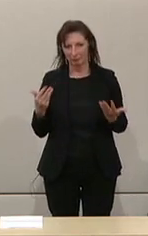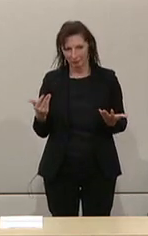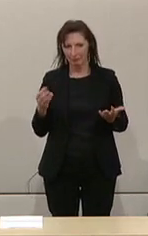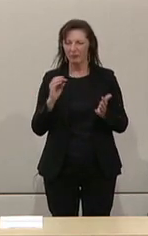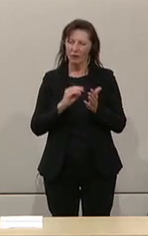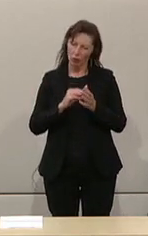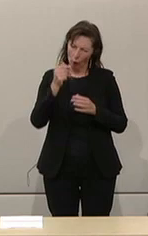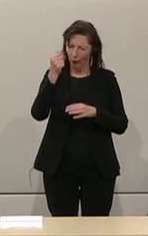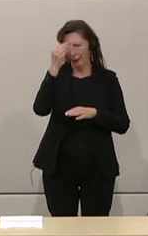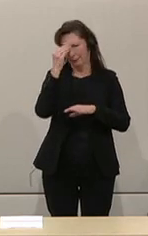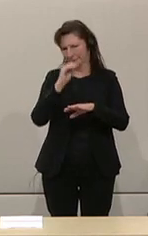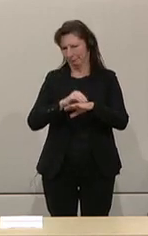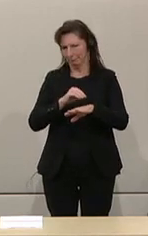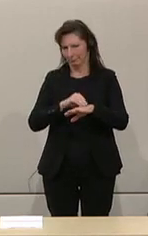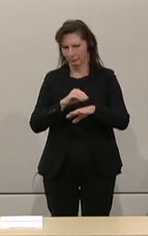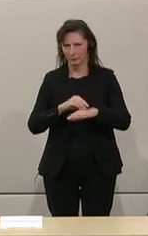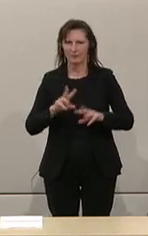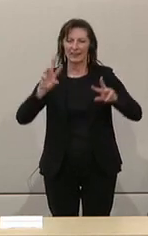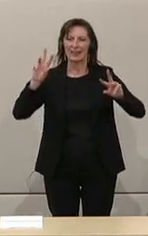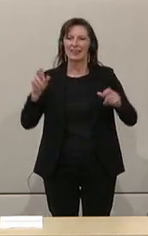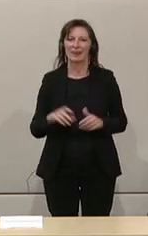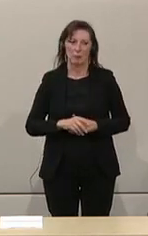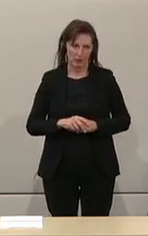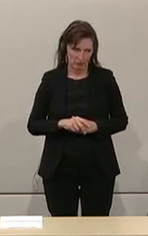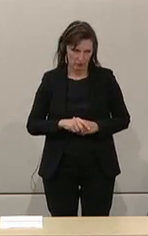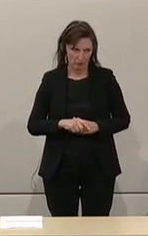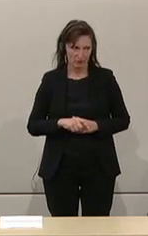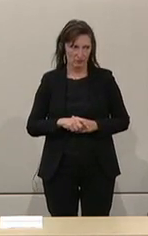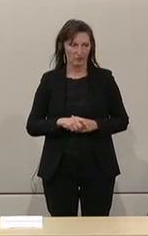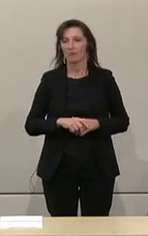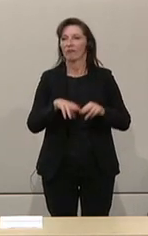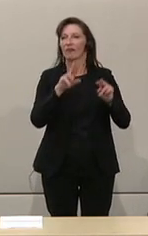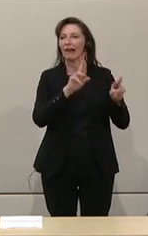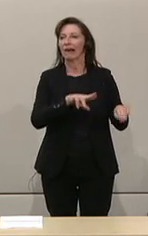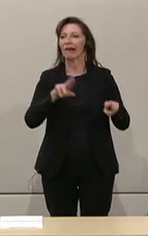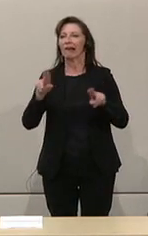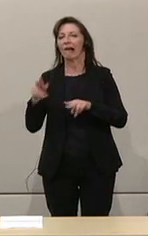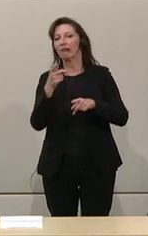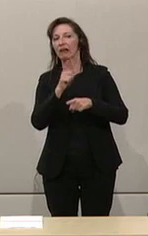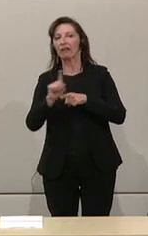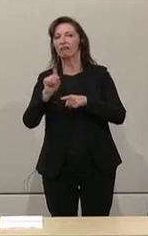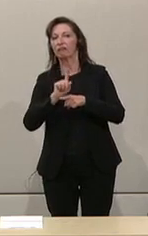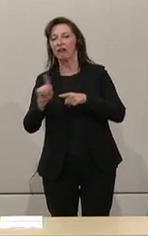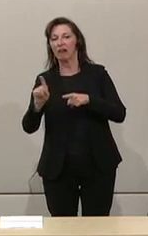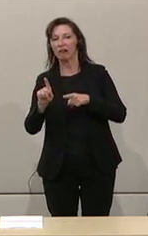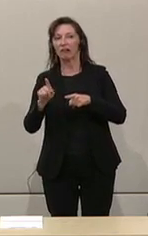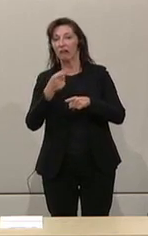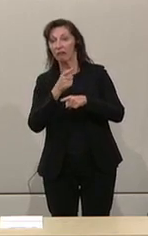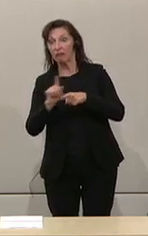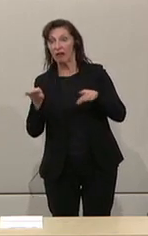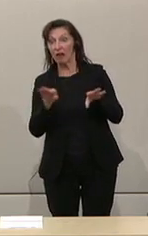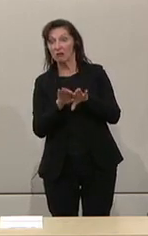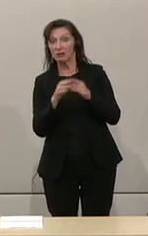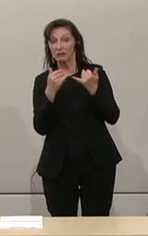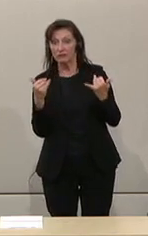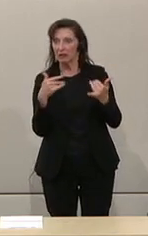weitere Anmerkung, die Gerechtigkeitslücke, die möchte die SPÖ mit neuen Steuern schließen.